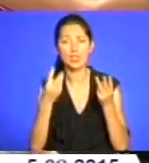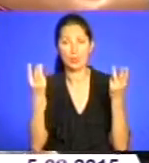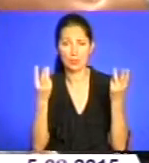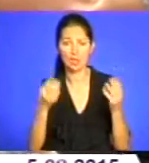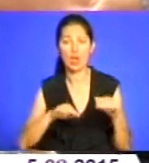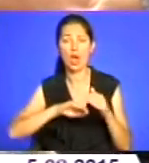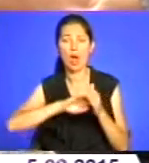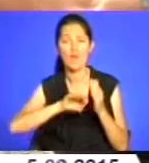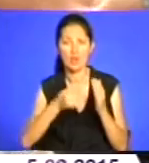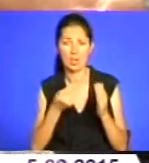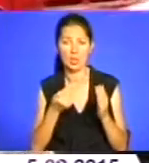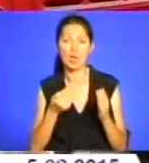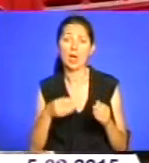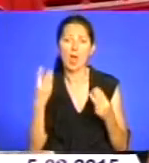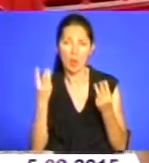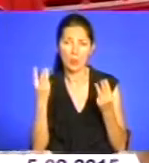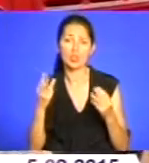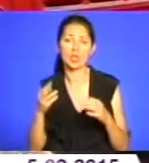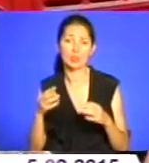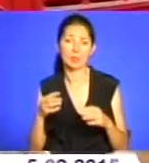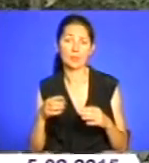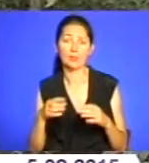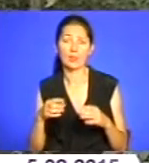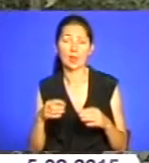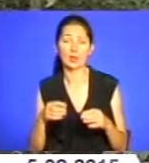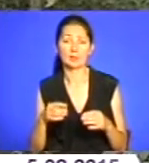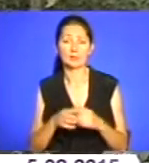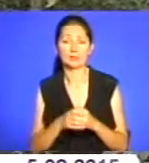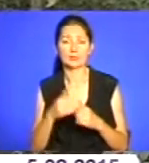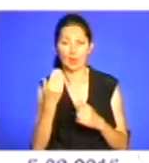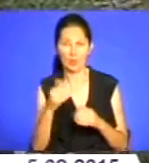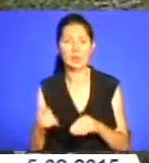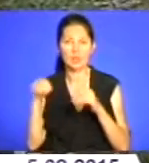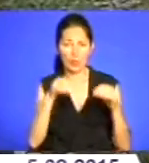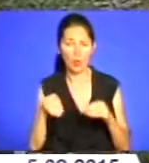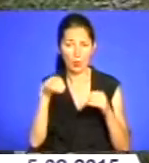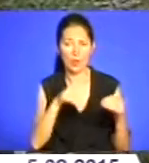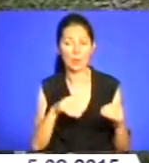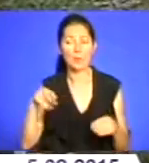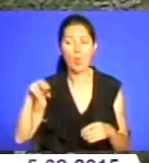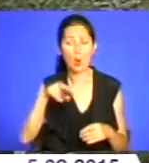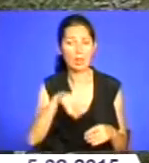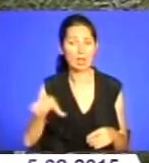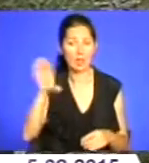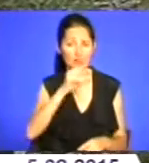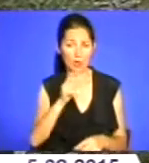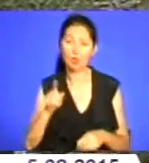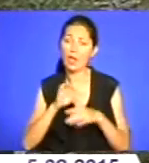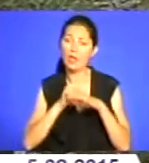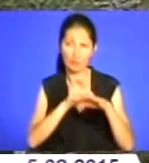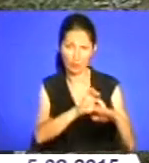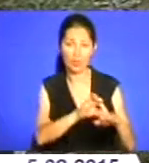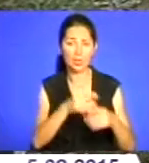Викликали, відповідно, пожежників, вони ж тушили внизу. Вас евакуювали? Виходили, всіх жінців виводили, попереджували,